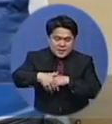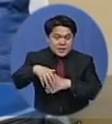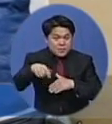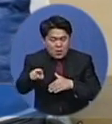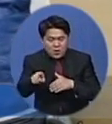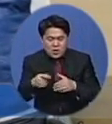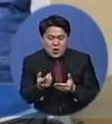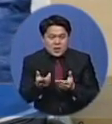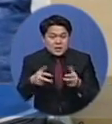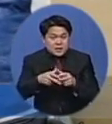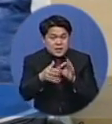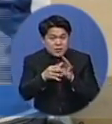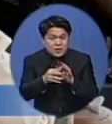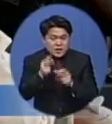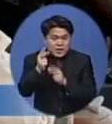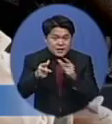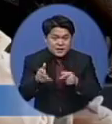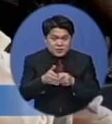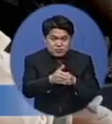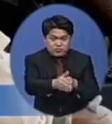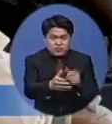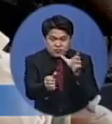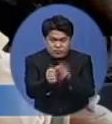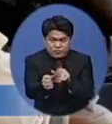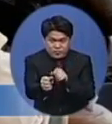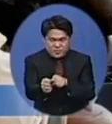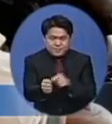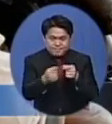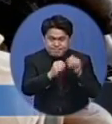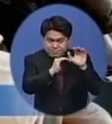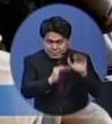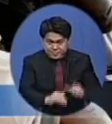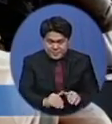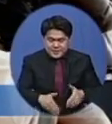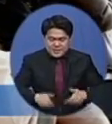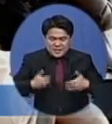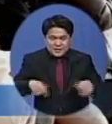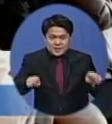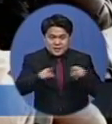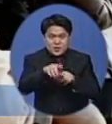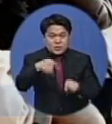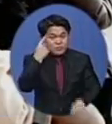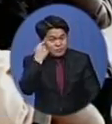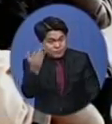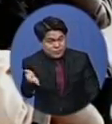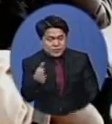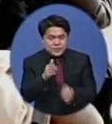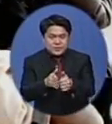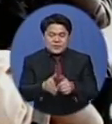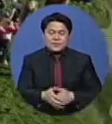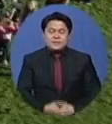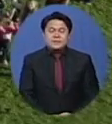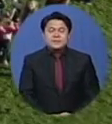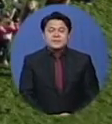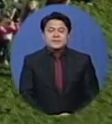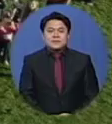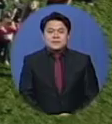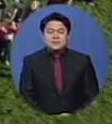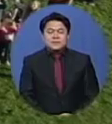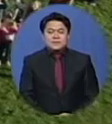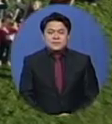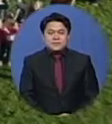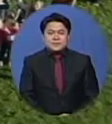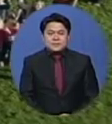대상 공모사업을 진행하게 됩니다. 자세한 사항은 따뜻한 동행으로 문의하시길 바랍니다.